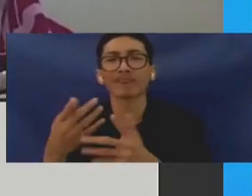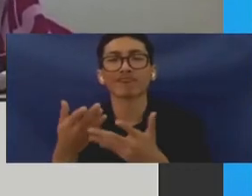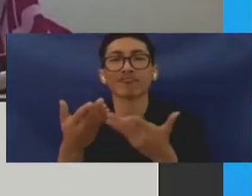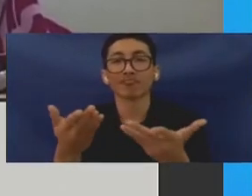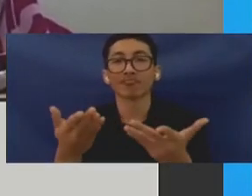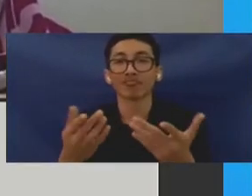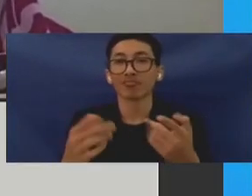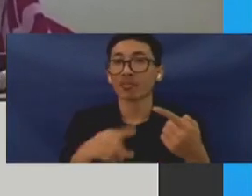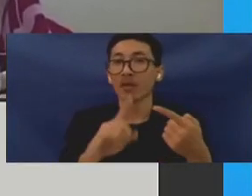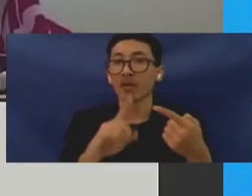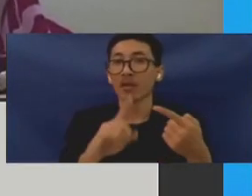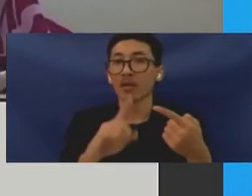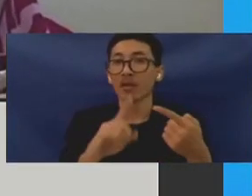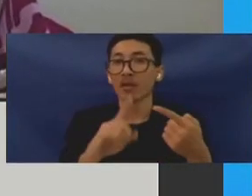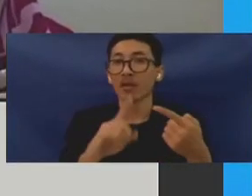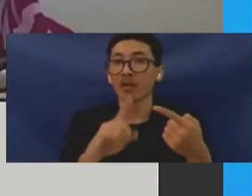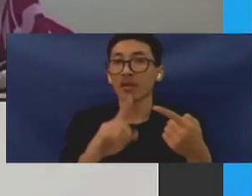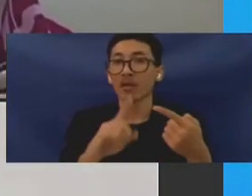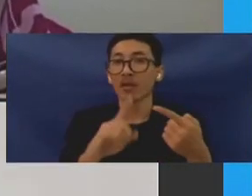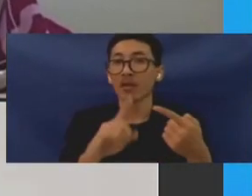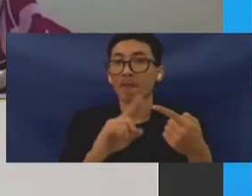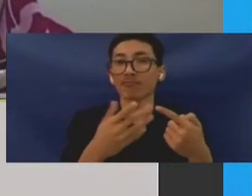pada anak Ibu?